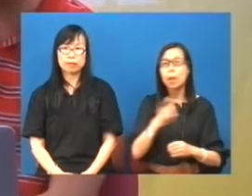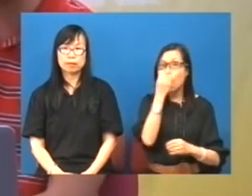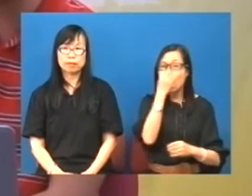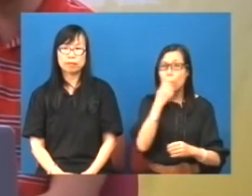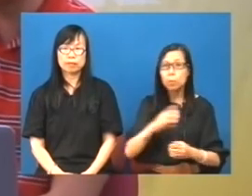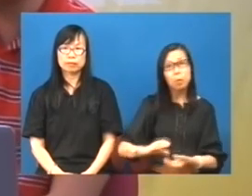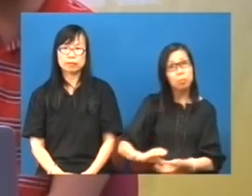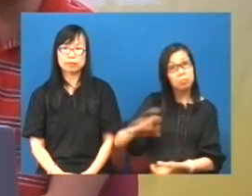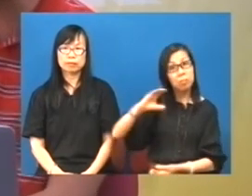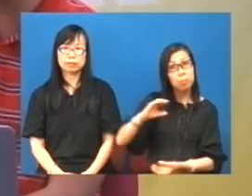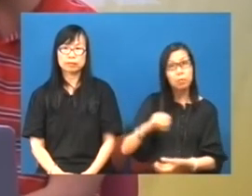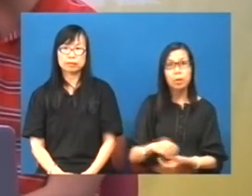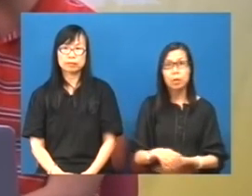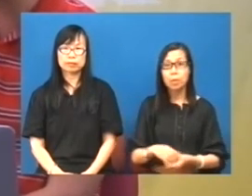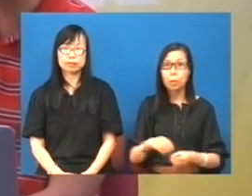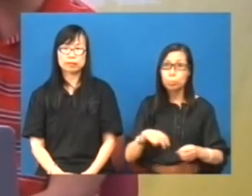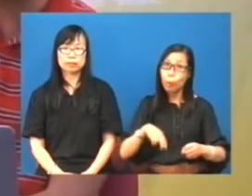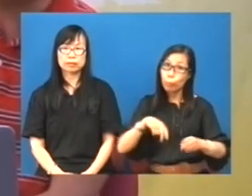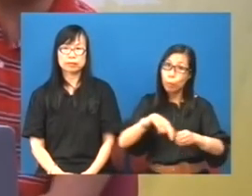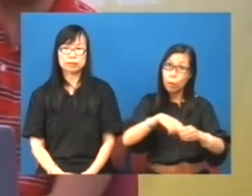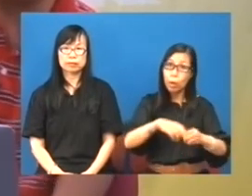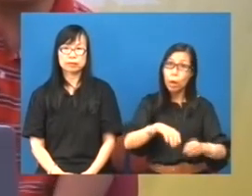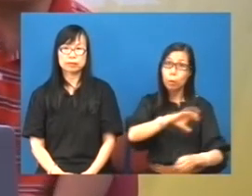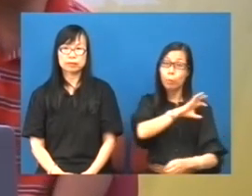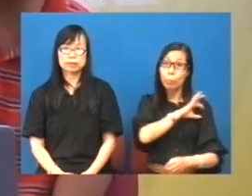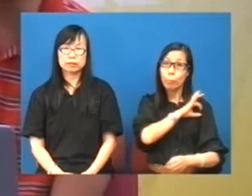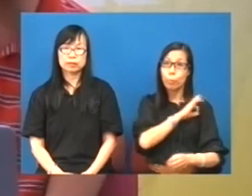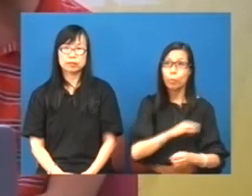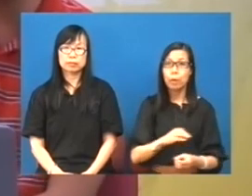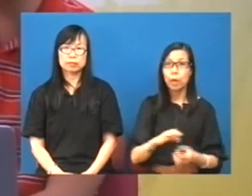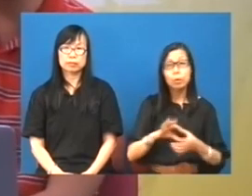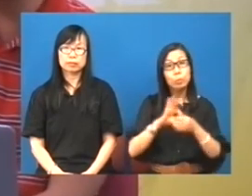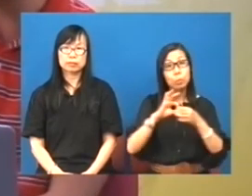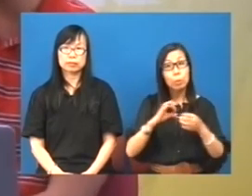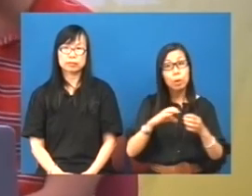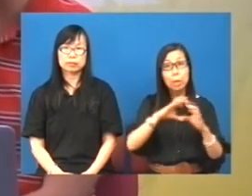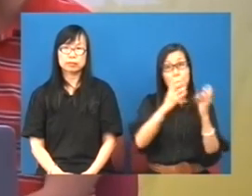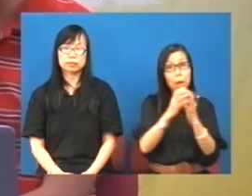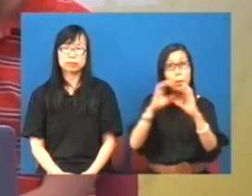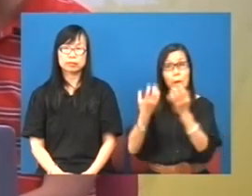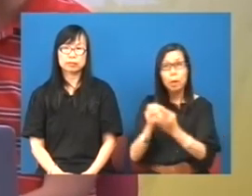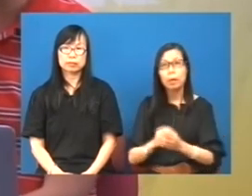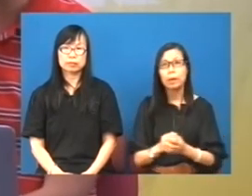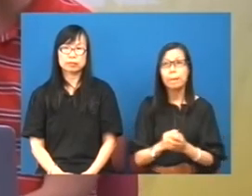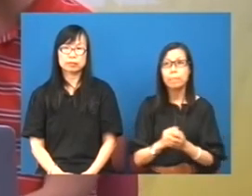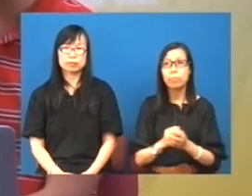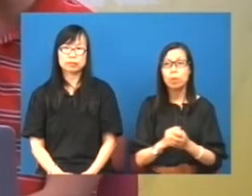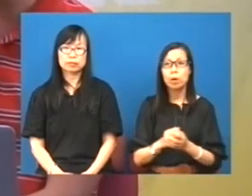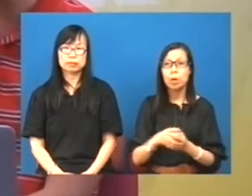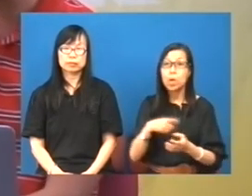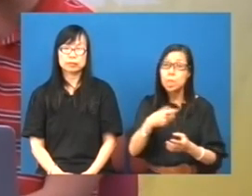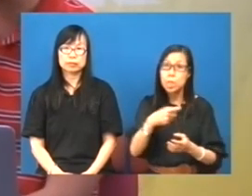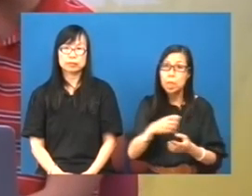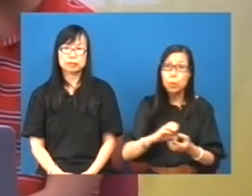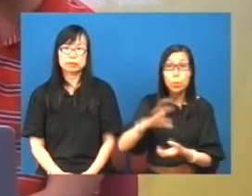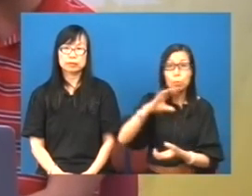其實很多的球會或者很多的相關的組織其實他們都不是說十分之經濟上很富